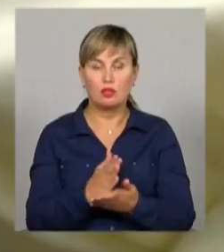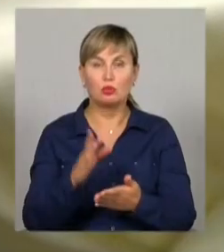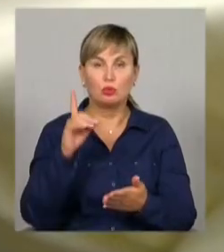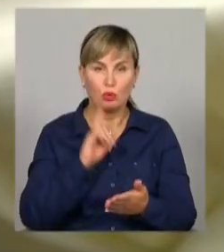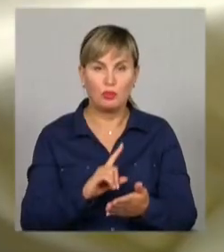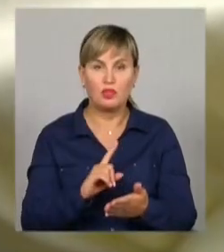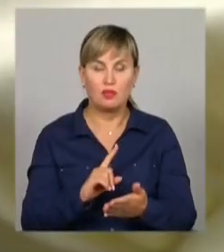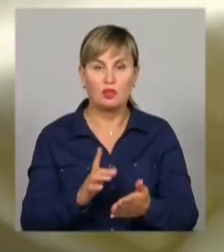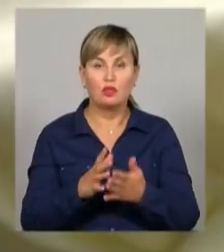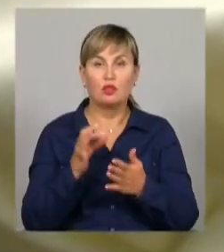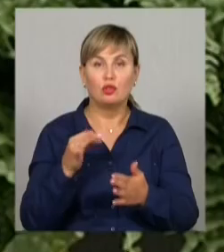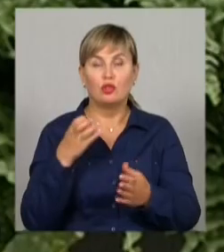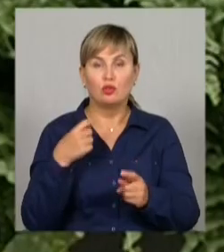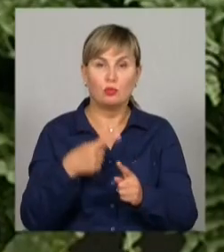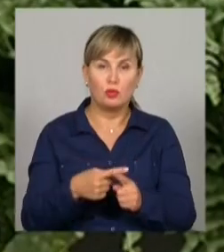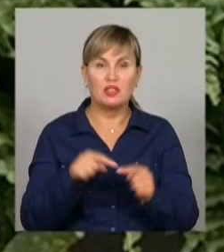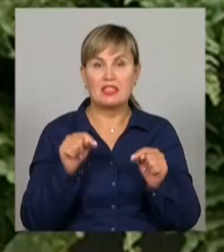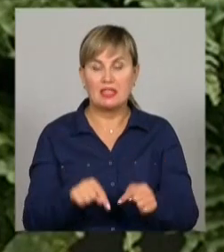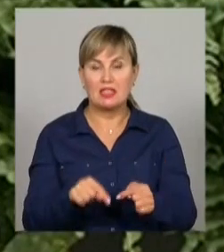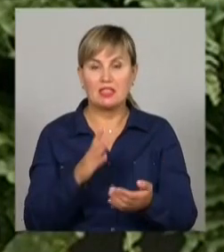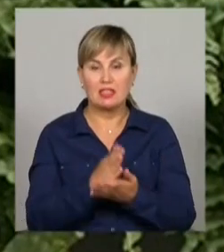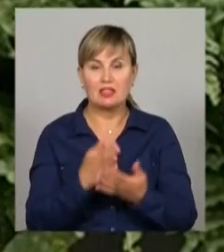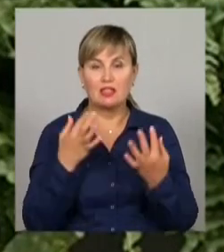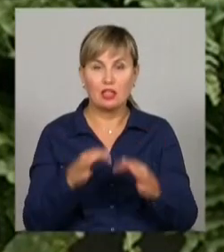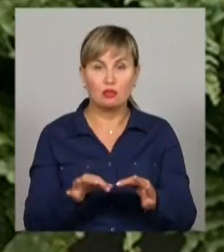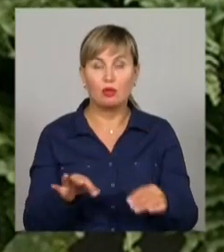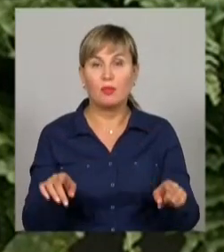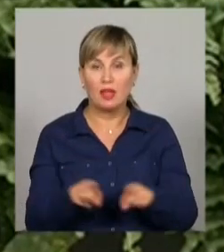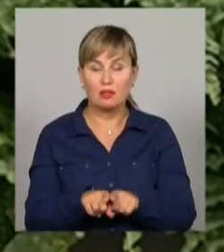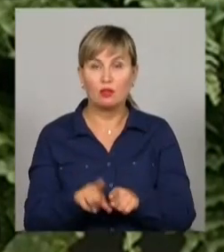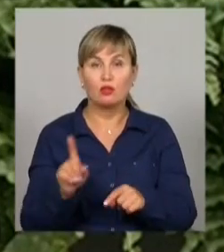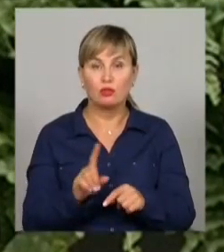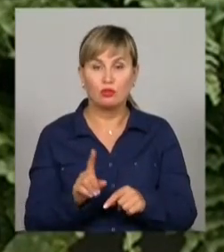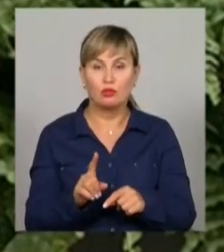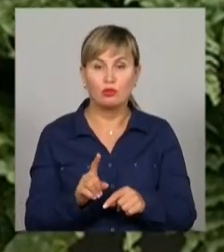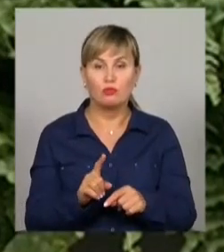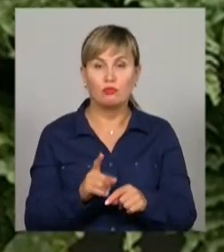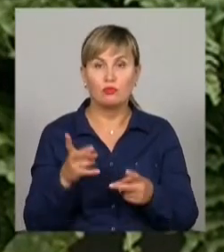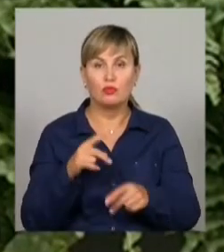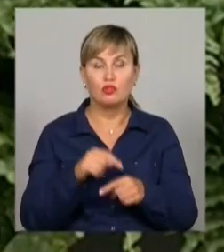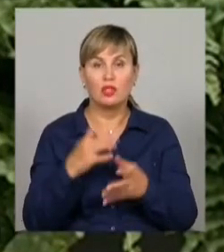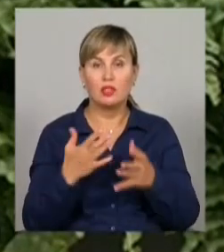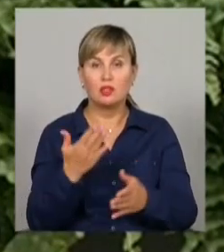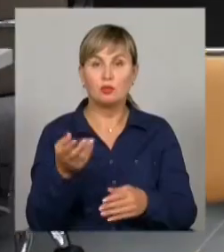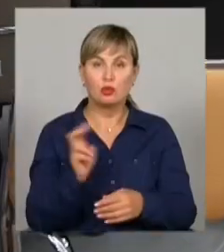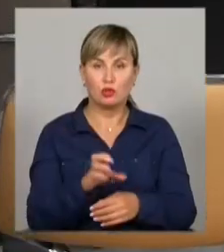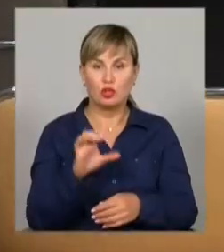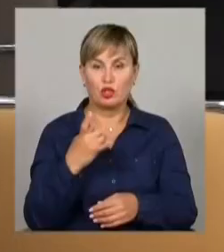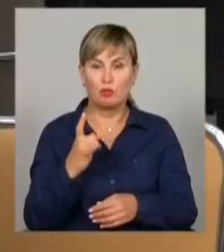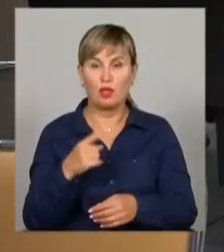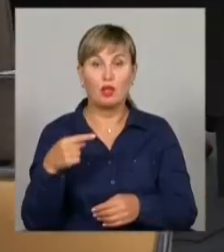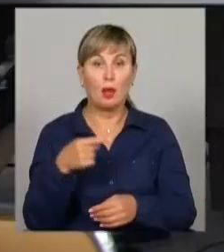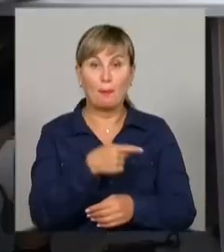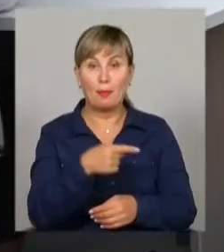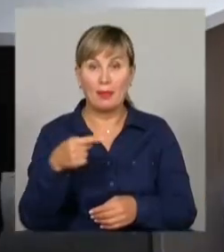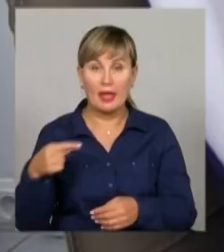удобство. Более того, я вижу, что здесь доступно настолько, что можно комфортно чувствовать, если ты придешь сюда с ребенком. На первом